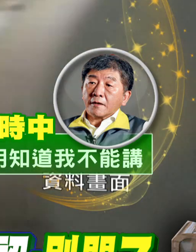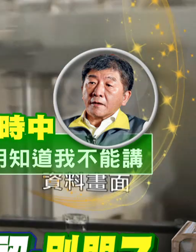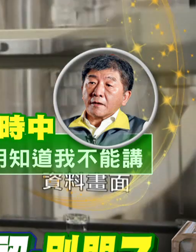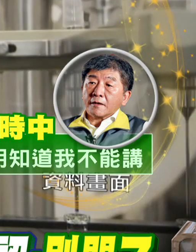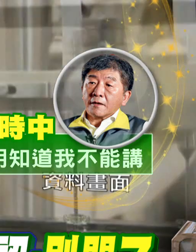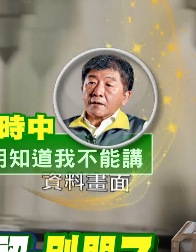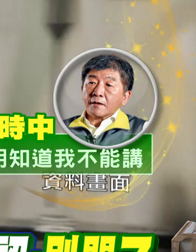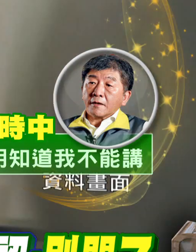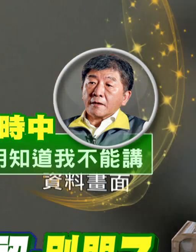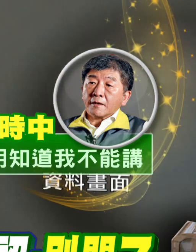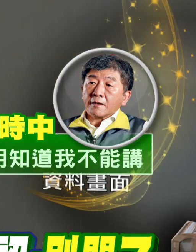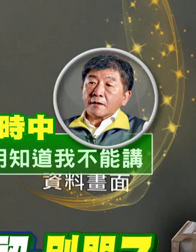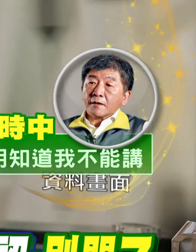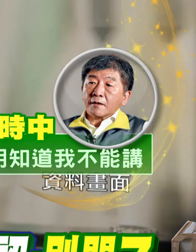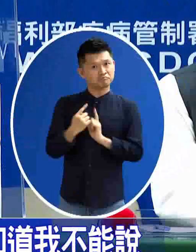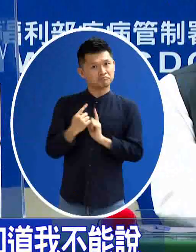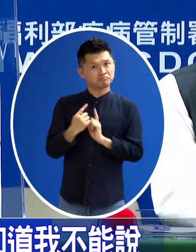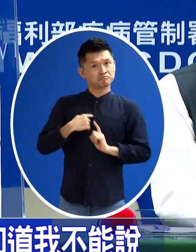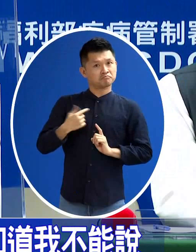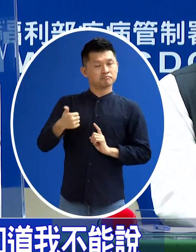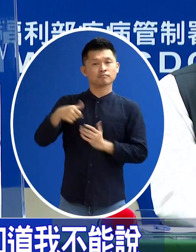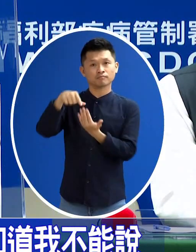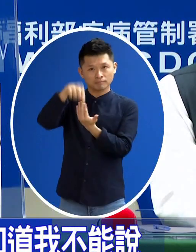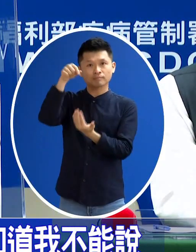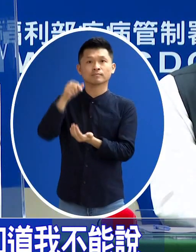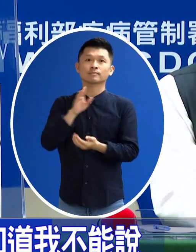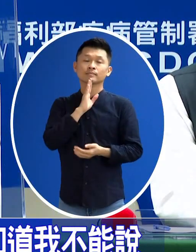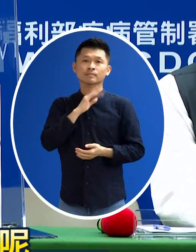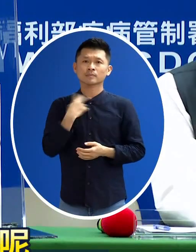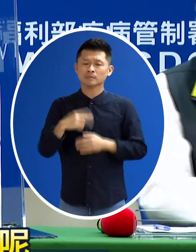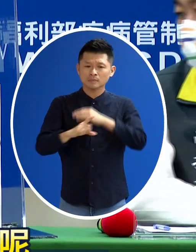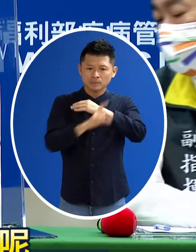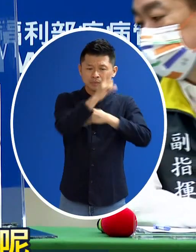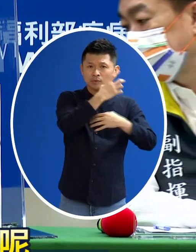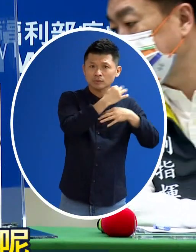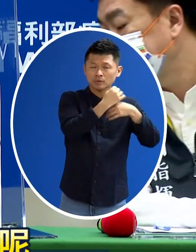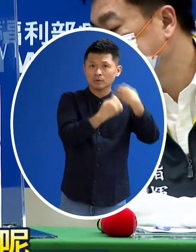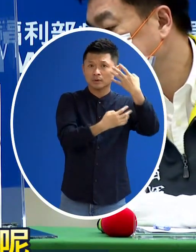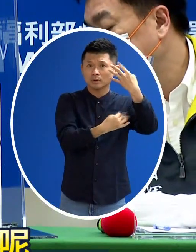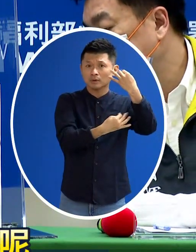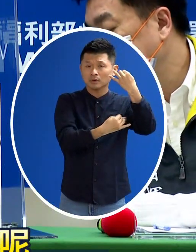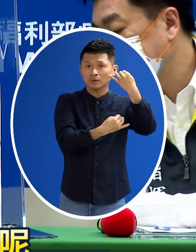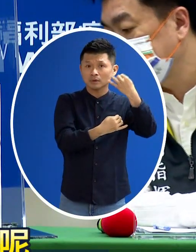后再跟大家报告。 中秋节是什么时候呢？